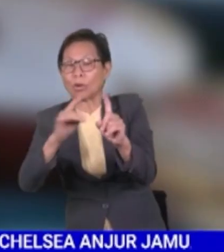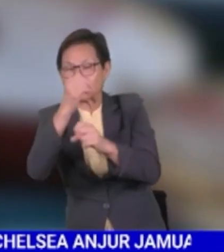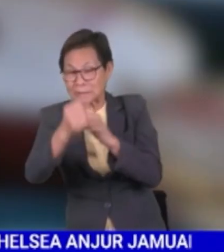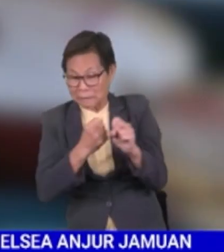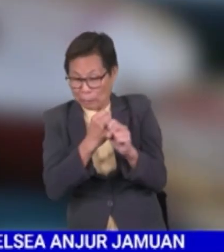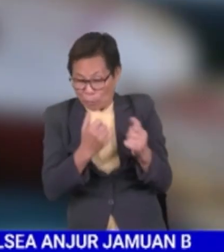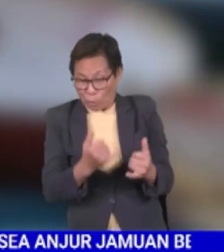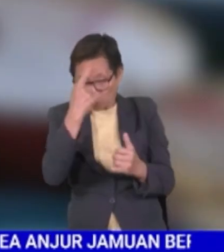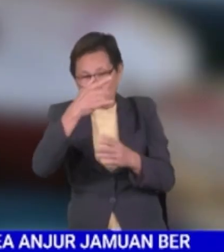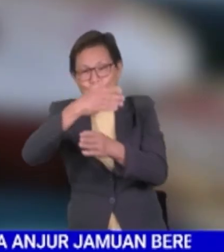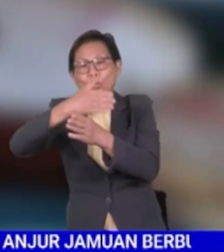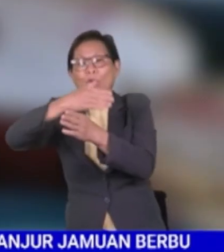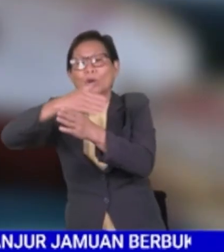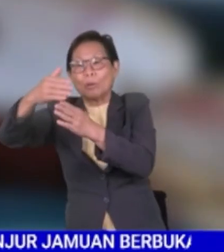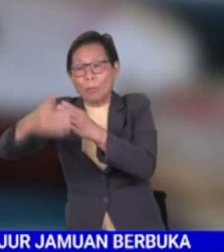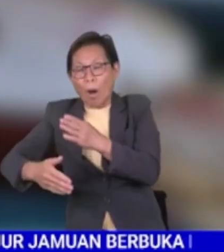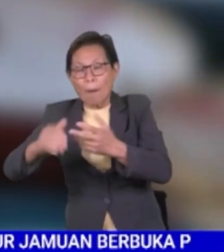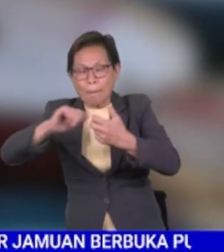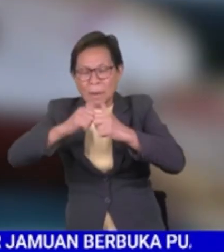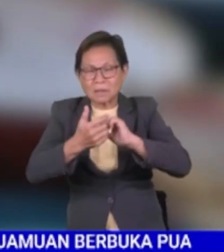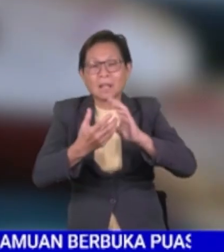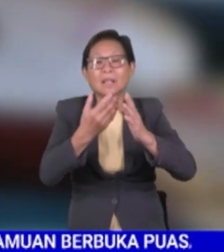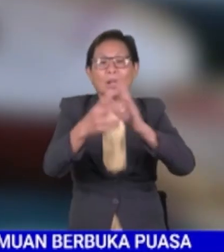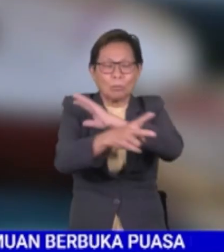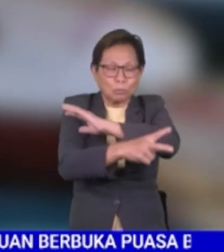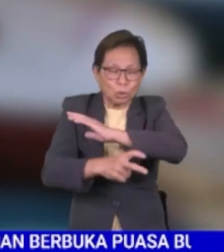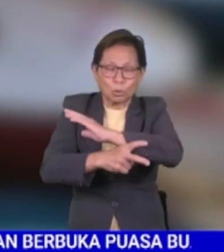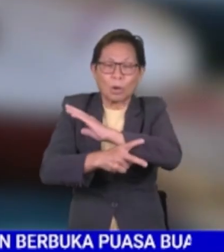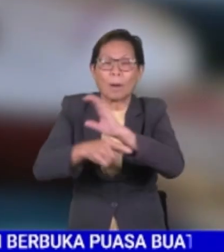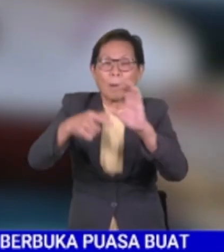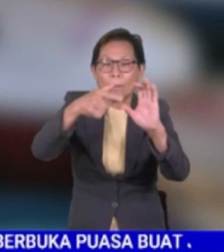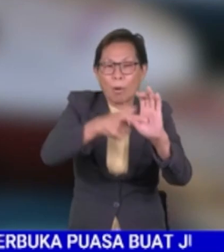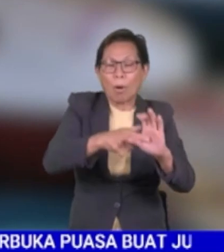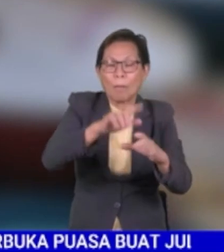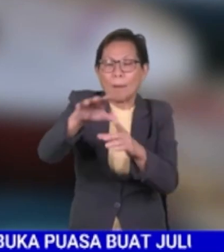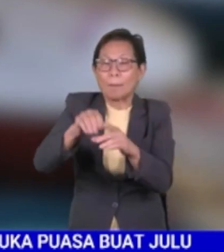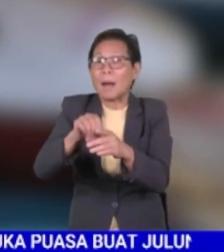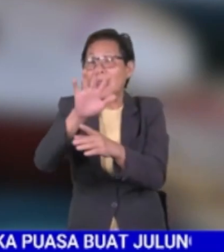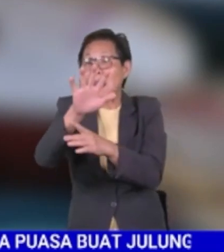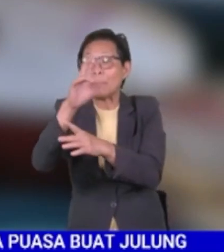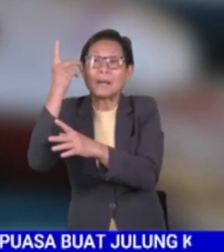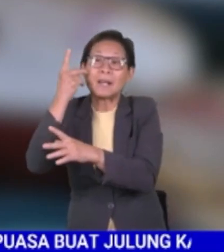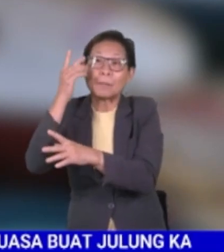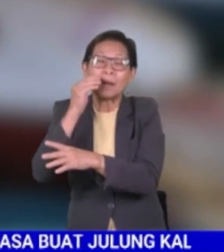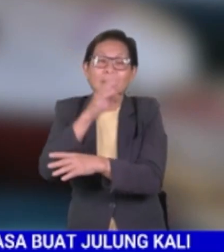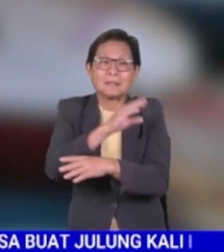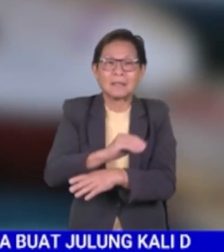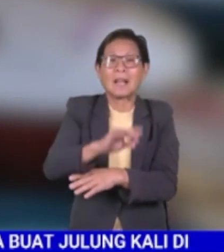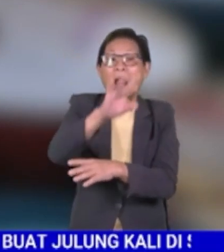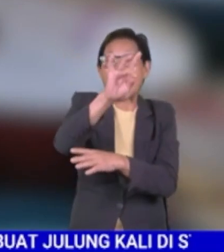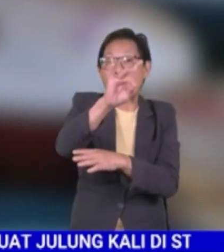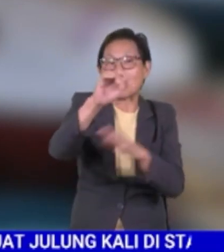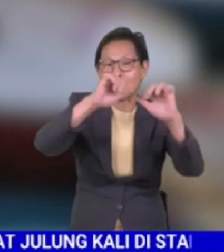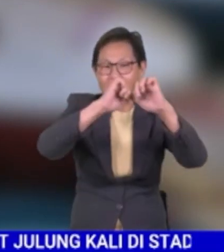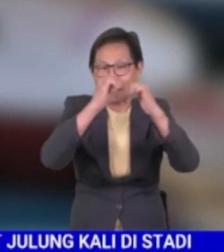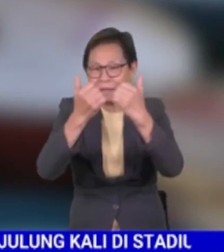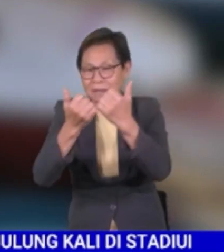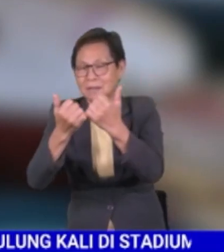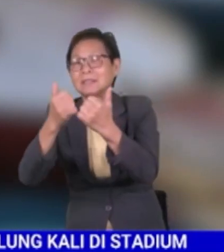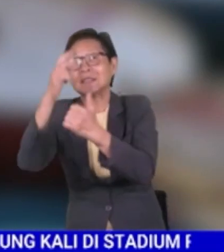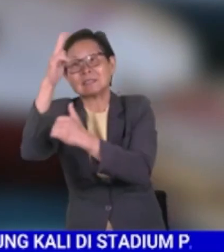ini bagi menangani isu ketirisan diesel subsidi melibatkan 5 kementerian dan 8 agensi kerajaan.